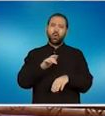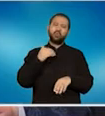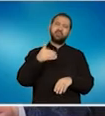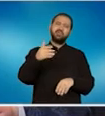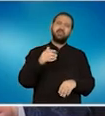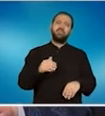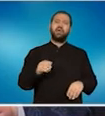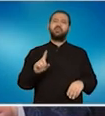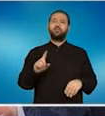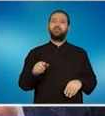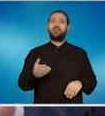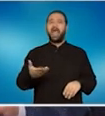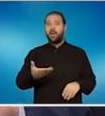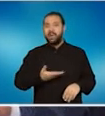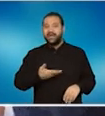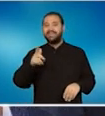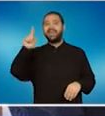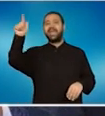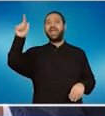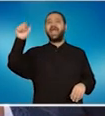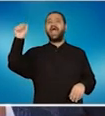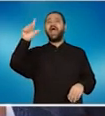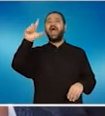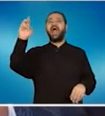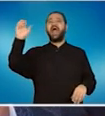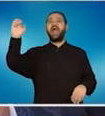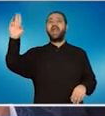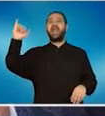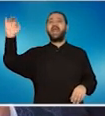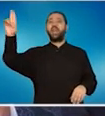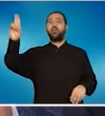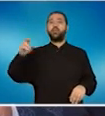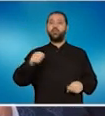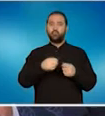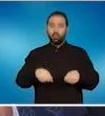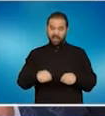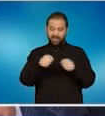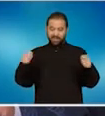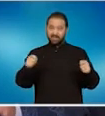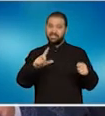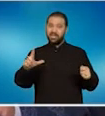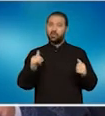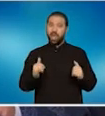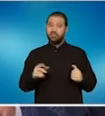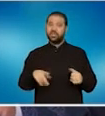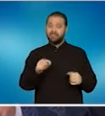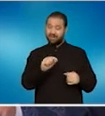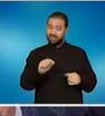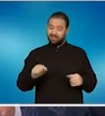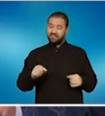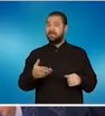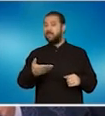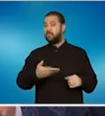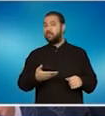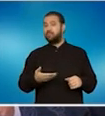departe, Constantin Galeriu, ci ca părintele Galeriu și cărțile dânsului. Ăsta e la autor,